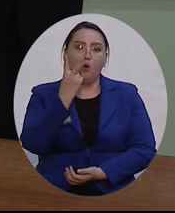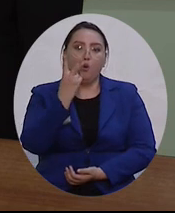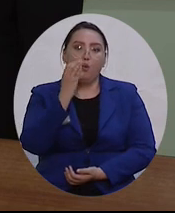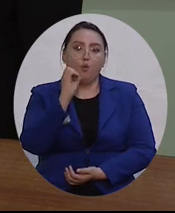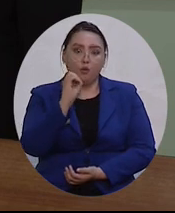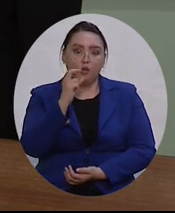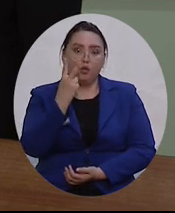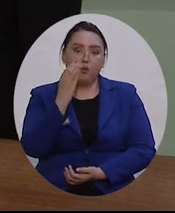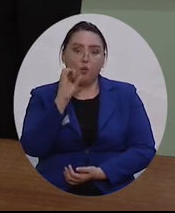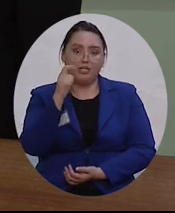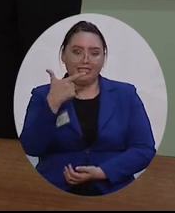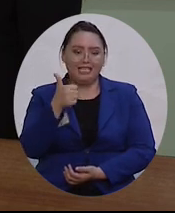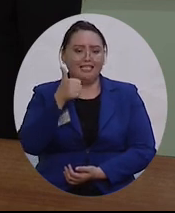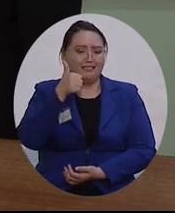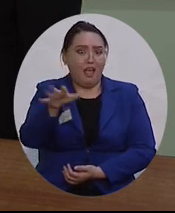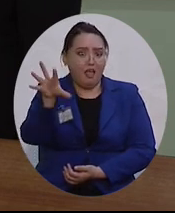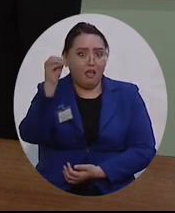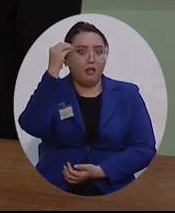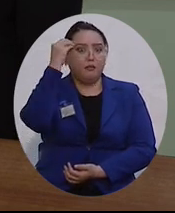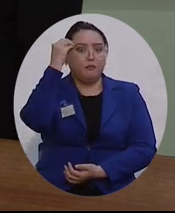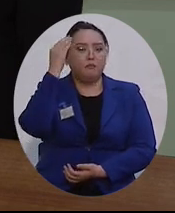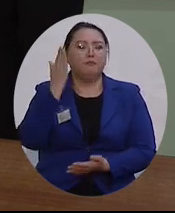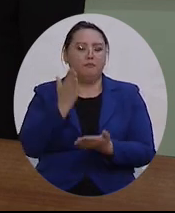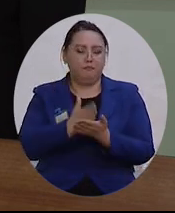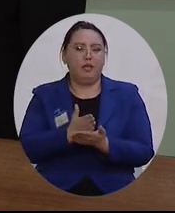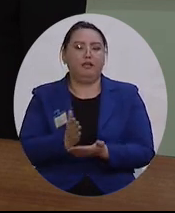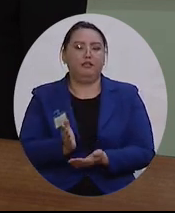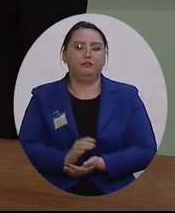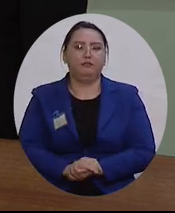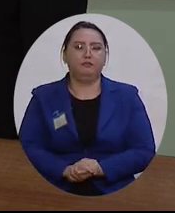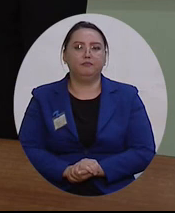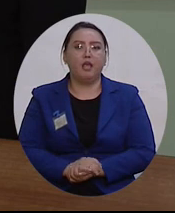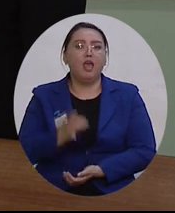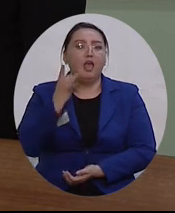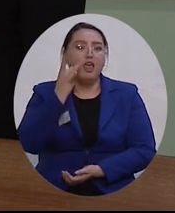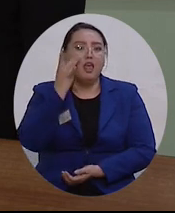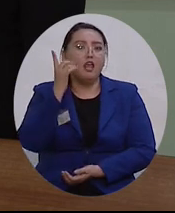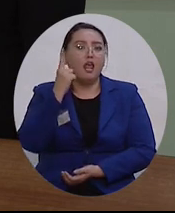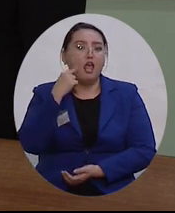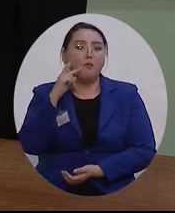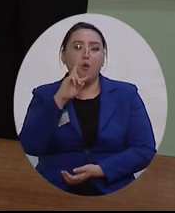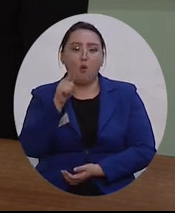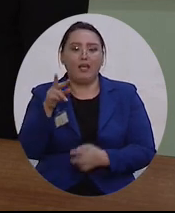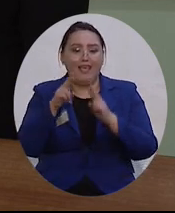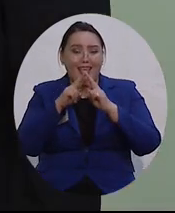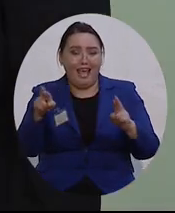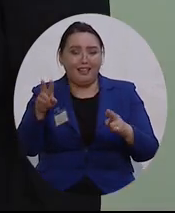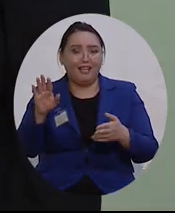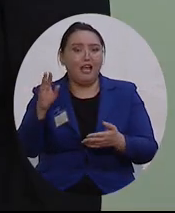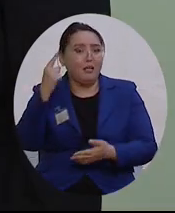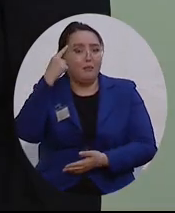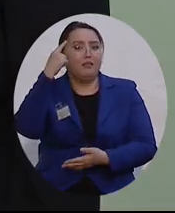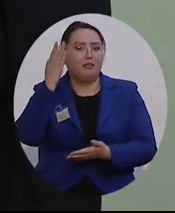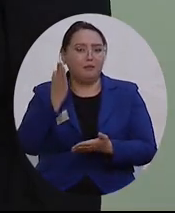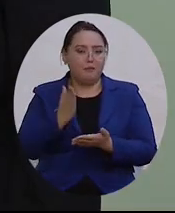тогтоосон хүүхд уншихад ямар ч төв чирэгдэл гардаггүй. За түрүү бас багш нь дурдсан эр юм үгэ маш сайн ялгаж таних шаардлагатай. За